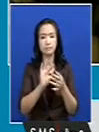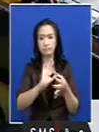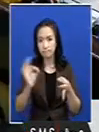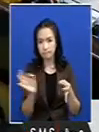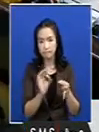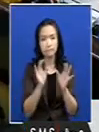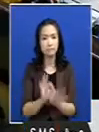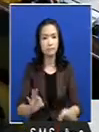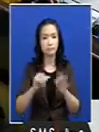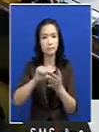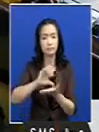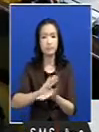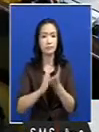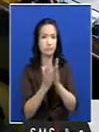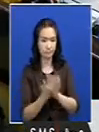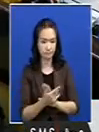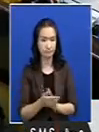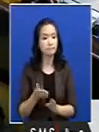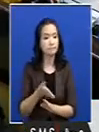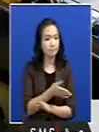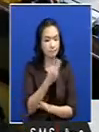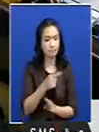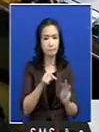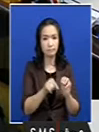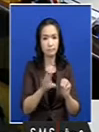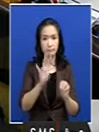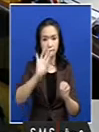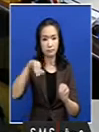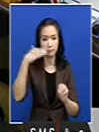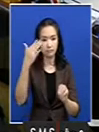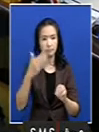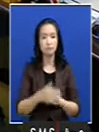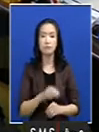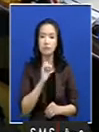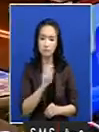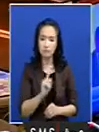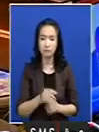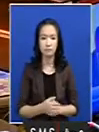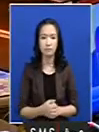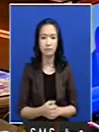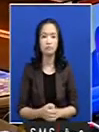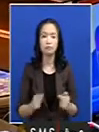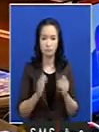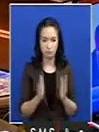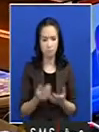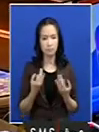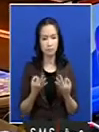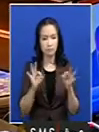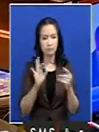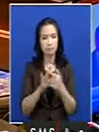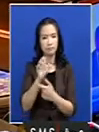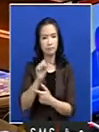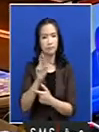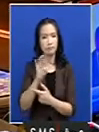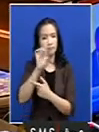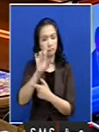ำคัญที่ปรับแก้เดิมไปดูมาตรา7ก่อนมาตรา7ระบุว่าบุคคลย่อมมีเสรีภาพในการแสดง